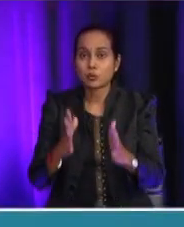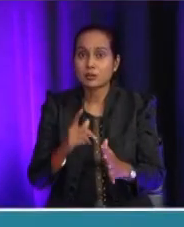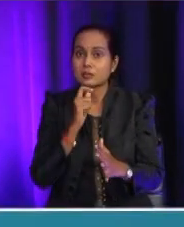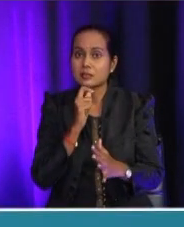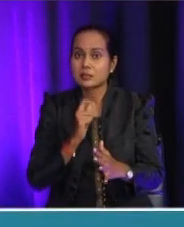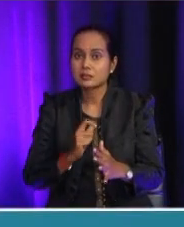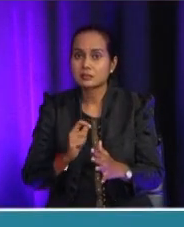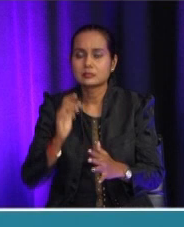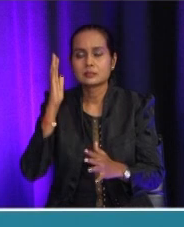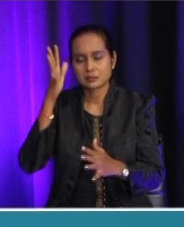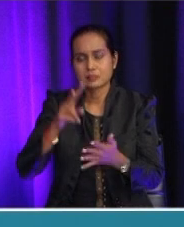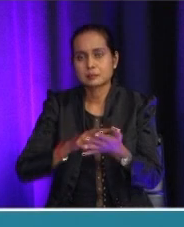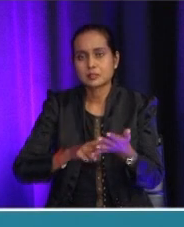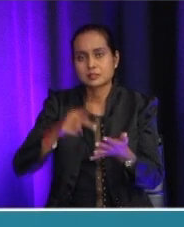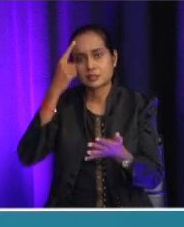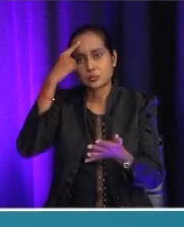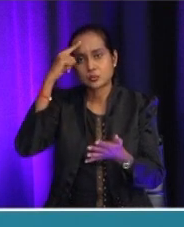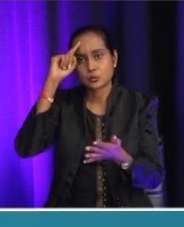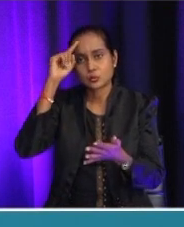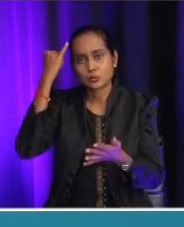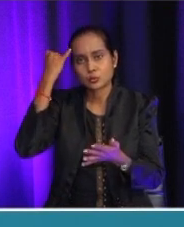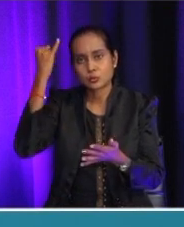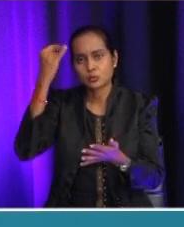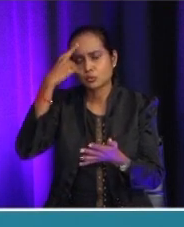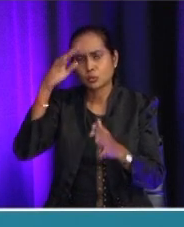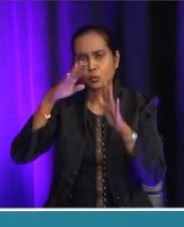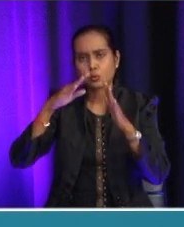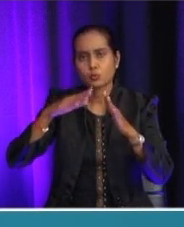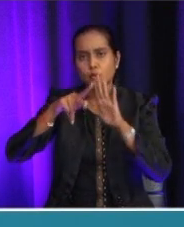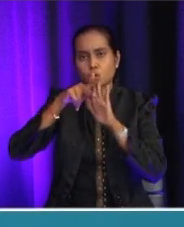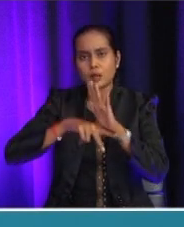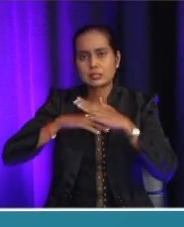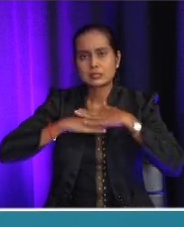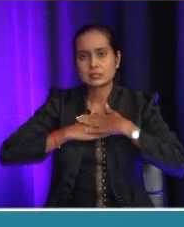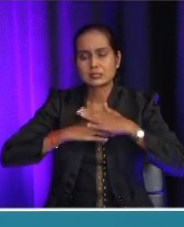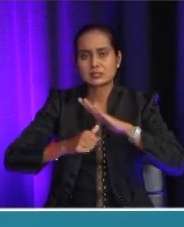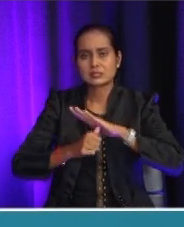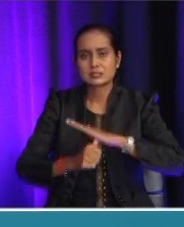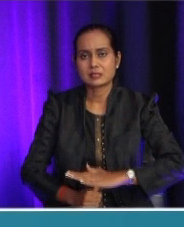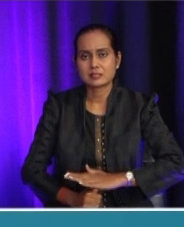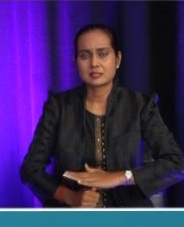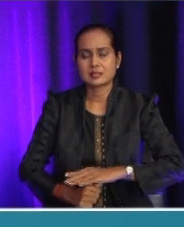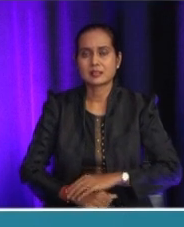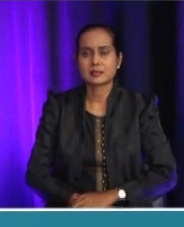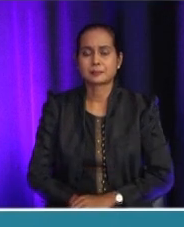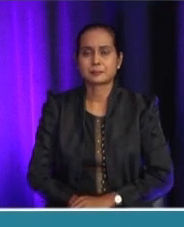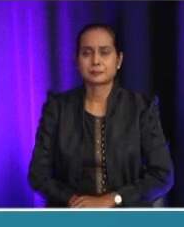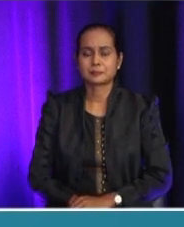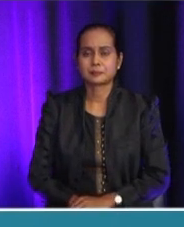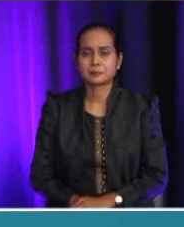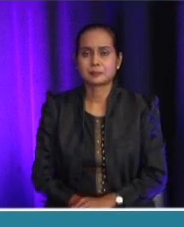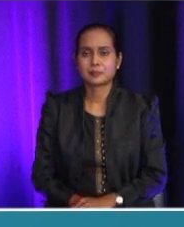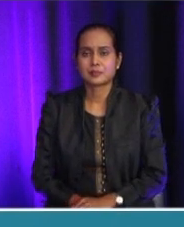untuk pengetahuan lah kan? Ya. Untuk mengurangkan stres sebenarnya. Okey, seterusnya. Saya nak